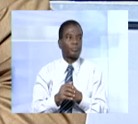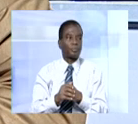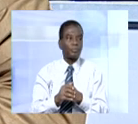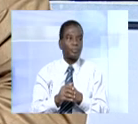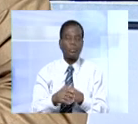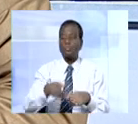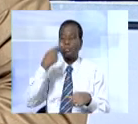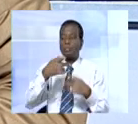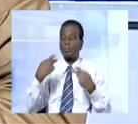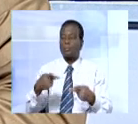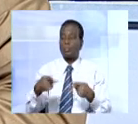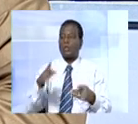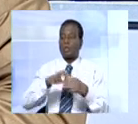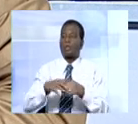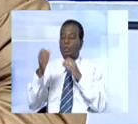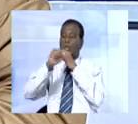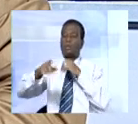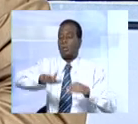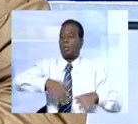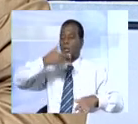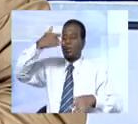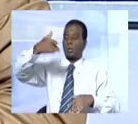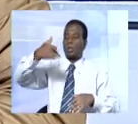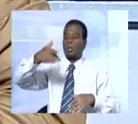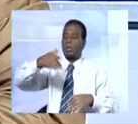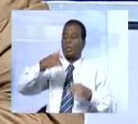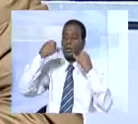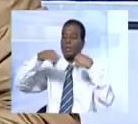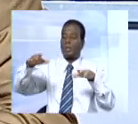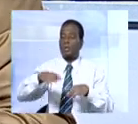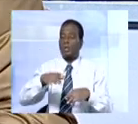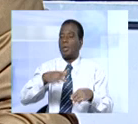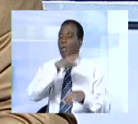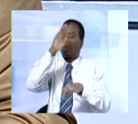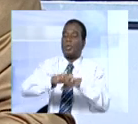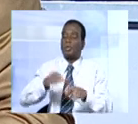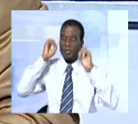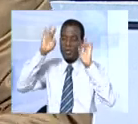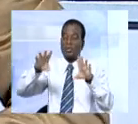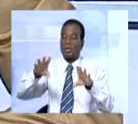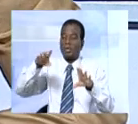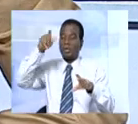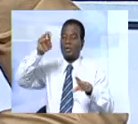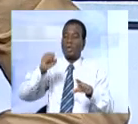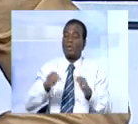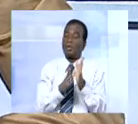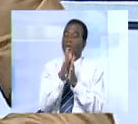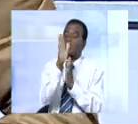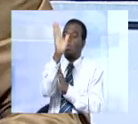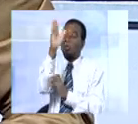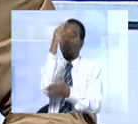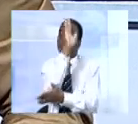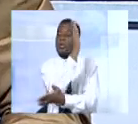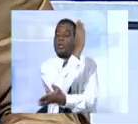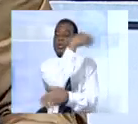Et parlons maintenant de cette campagne d'information et de sensibilisation sur les dangers que constituent les feux de brousse dans les